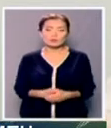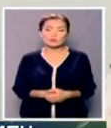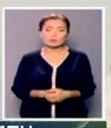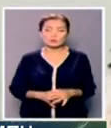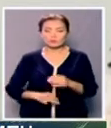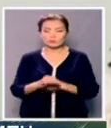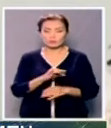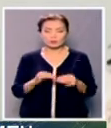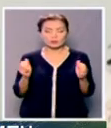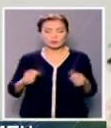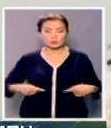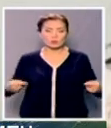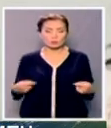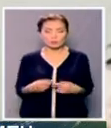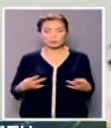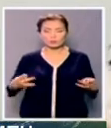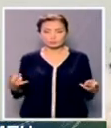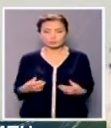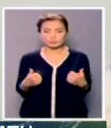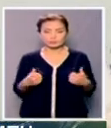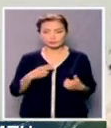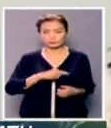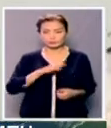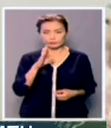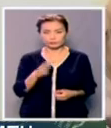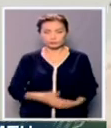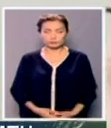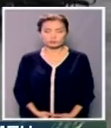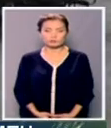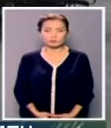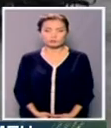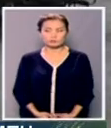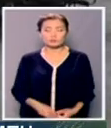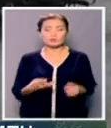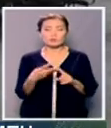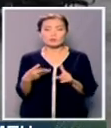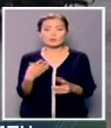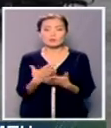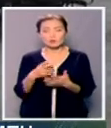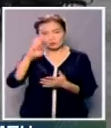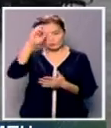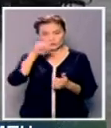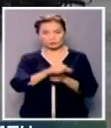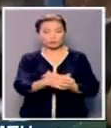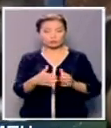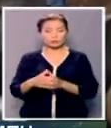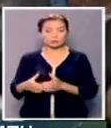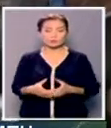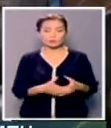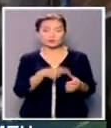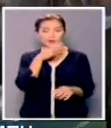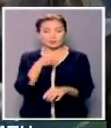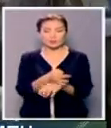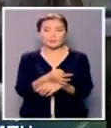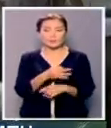бірге бір түйінге келіп жаңа структурированно дейді ғой, солай жеткіземіз. Үшінші кезең үкіметтік емес ұйым мүшелері үшін